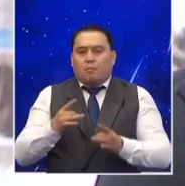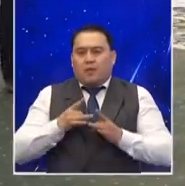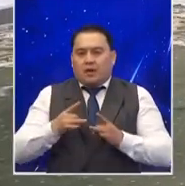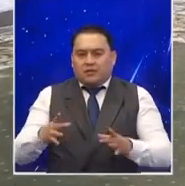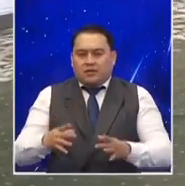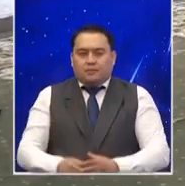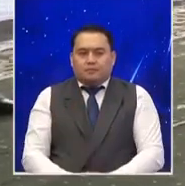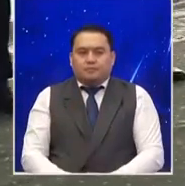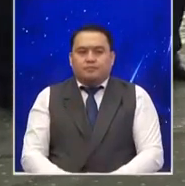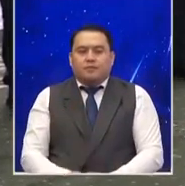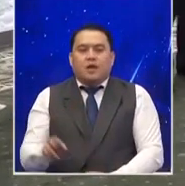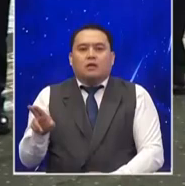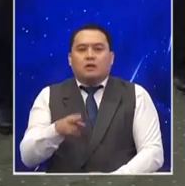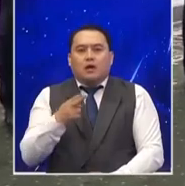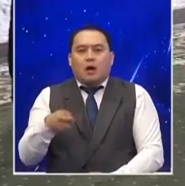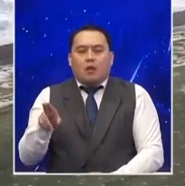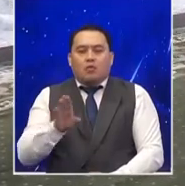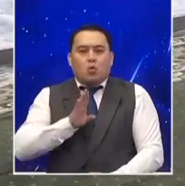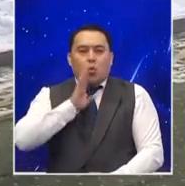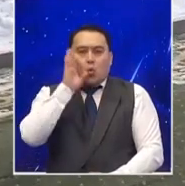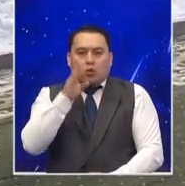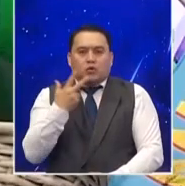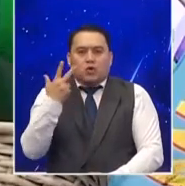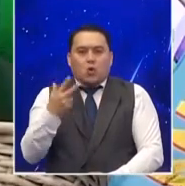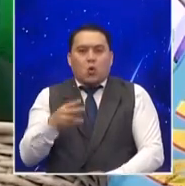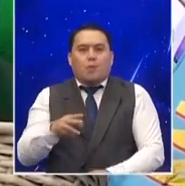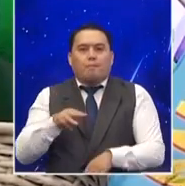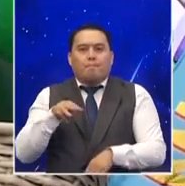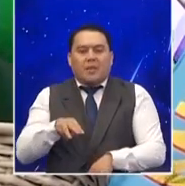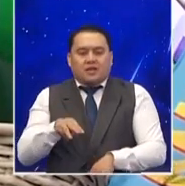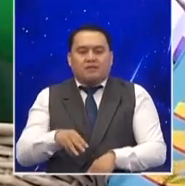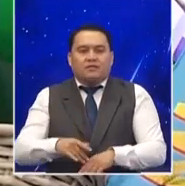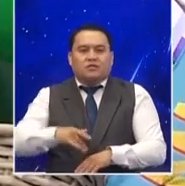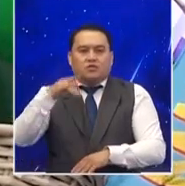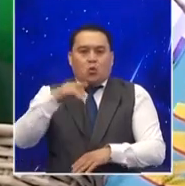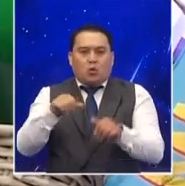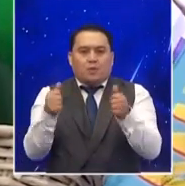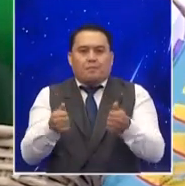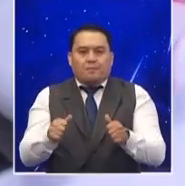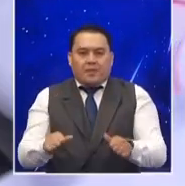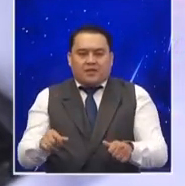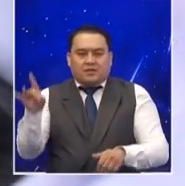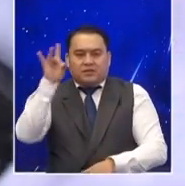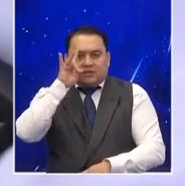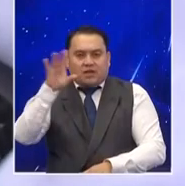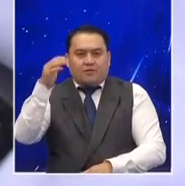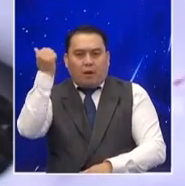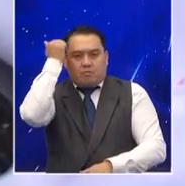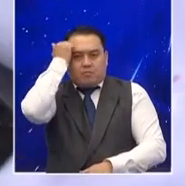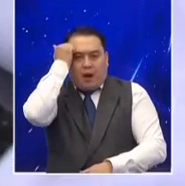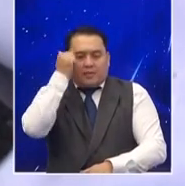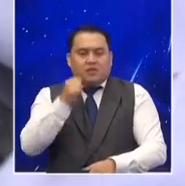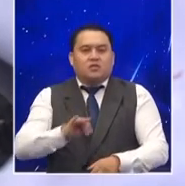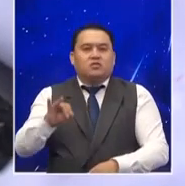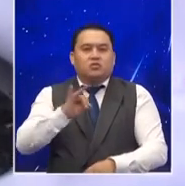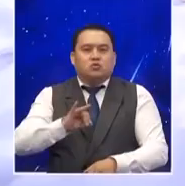праздником. Декабрьское утро. Так называется трехметровая стела, призванная стать еще одним мемориалом славы. Память о событиях